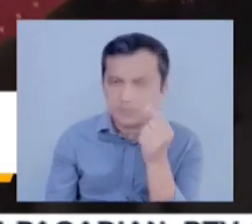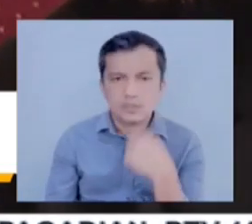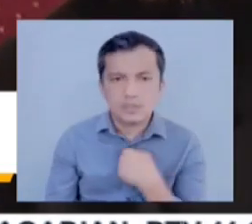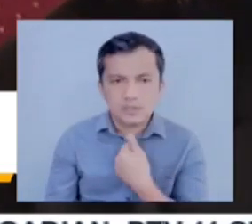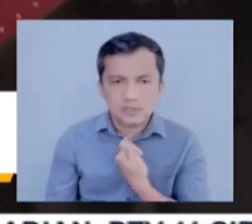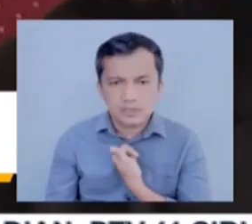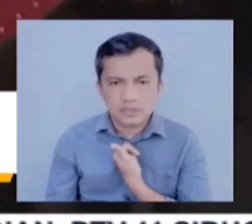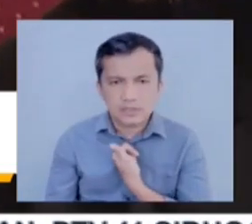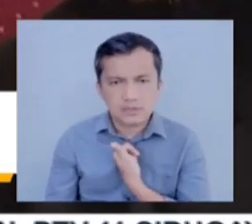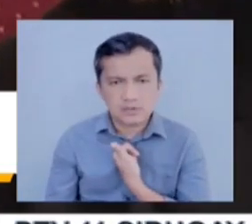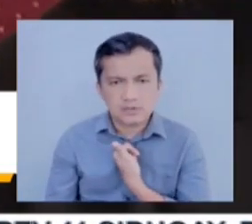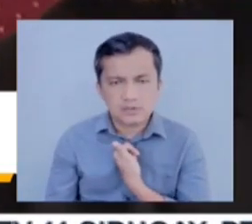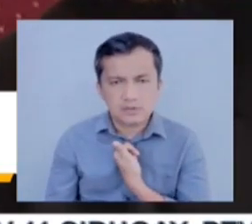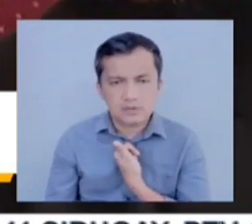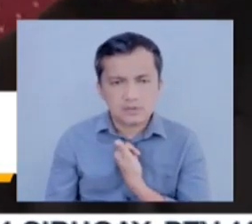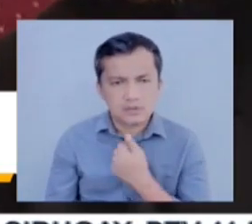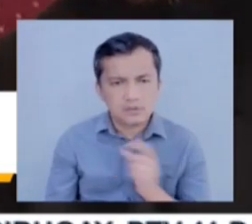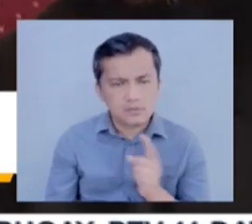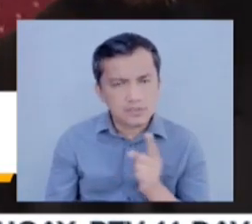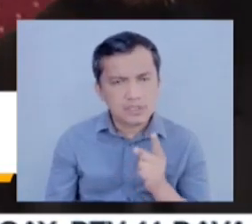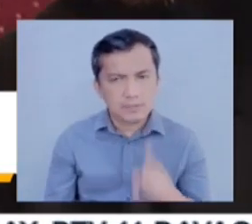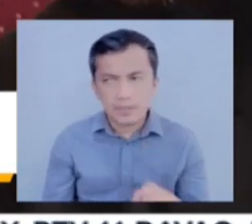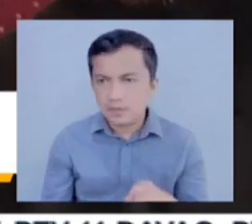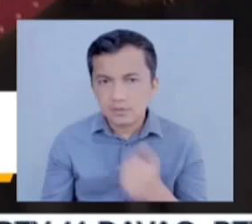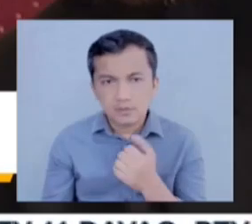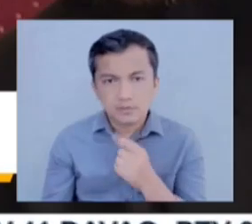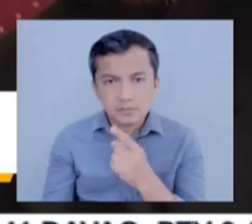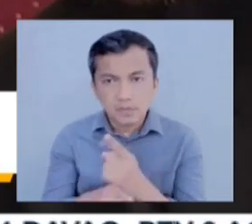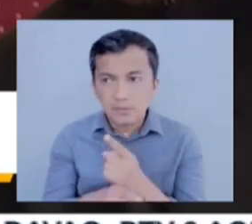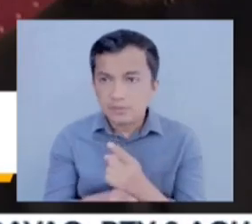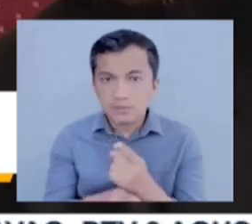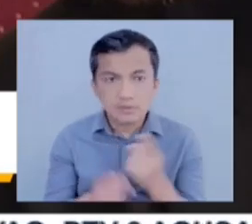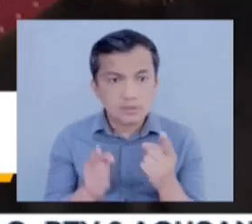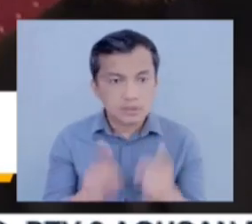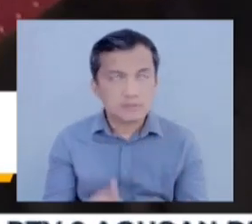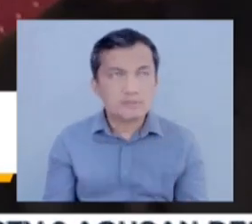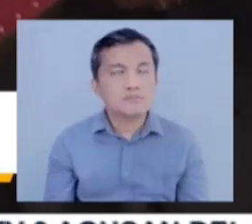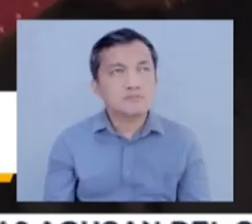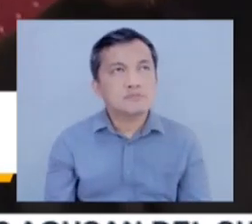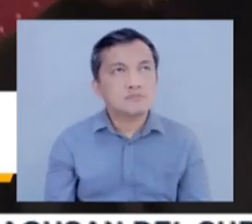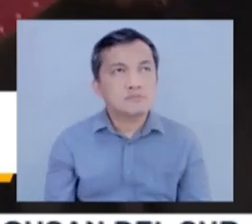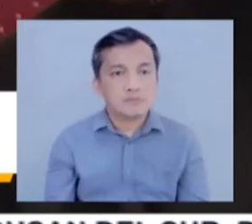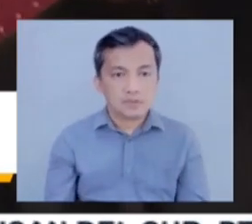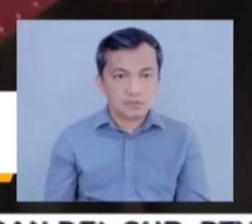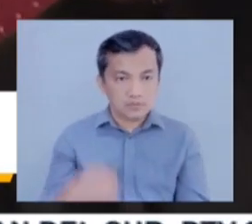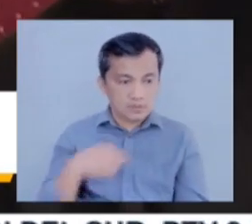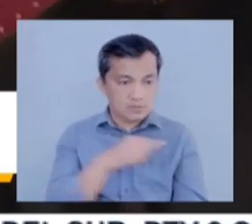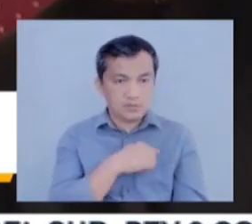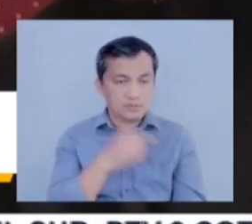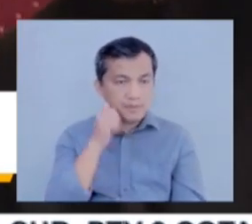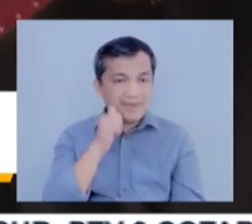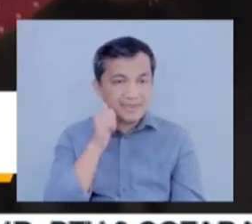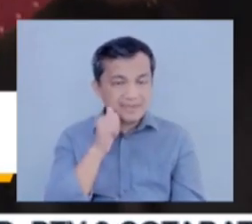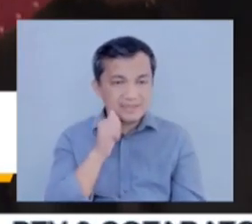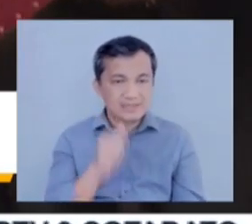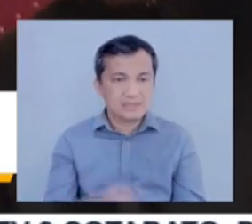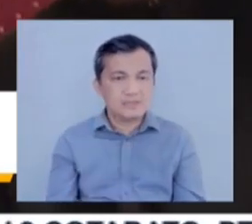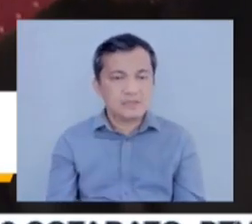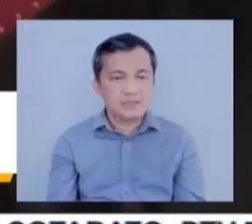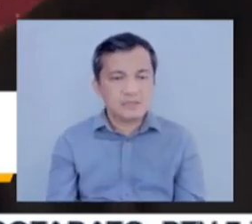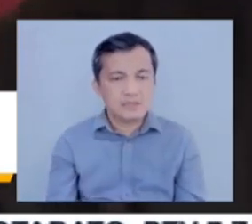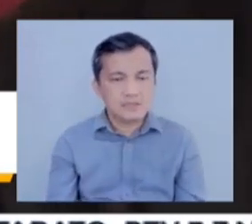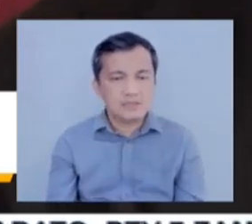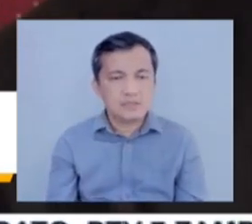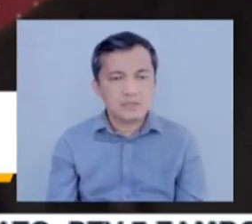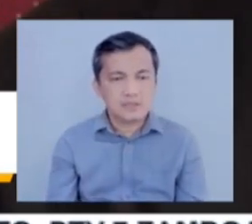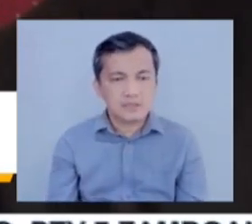anong nangyari, tama ba yung nangyari. Babae po kaming dalawa and gusto ko